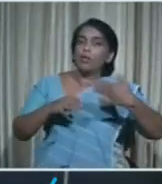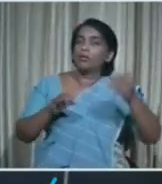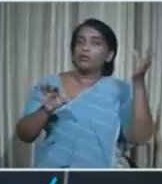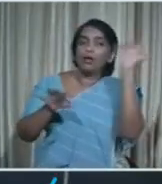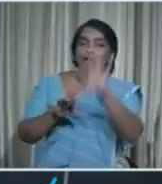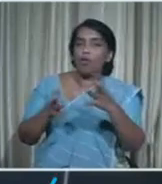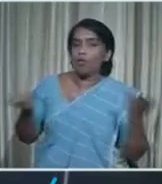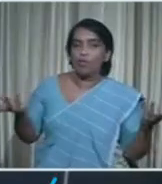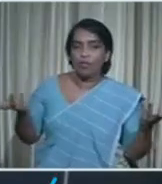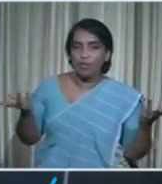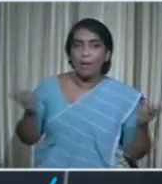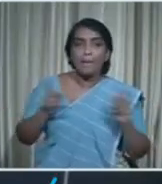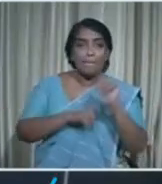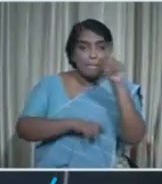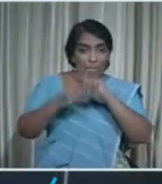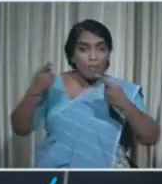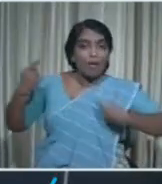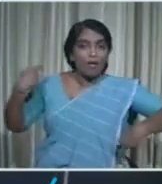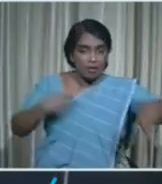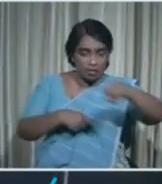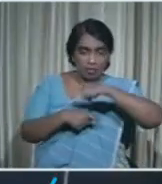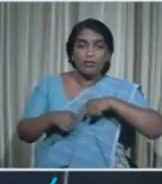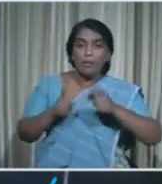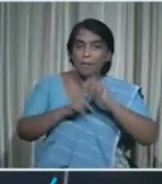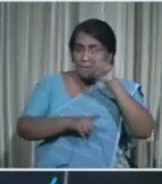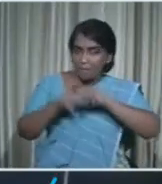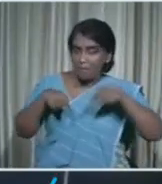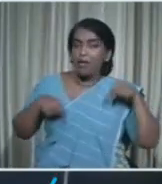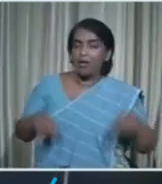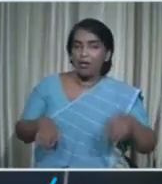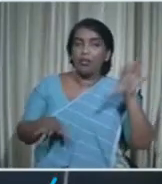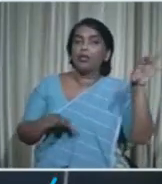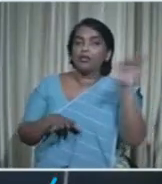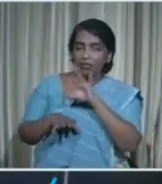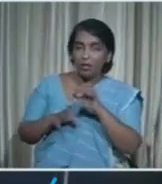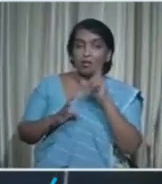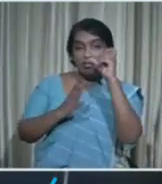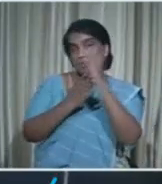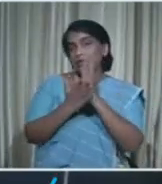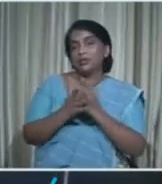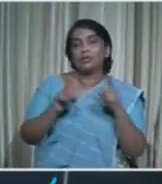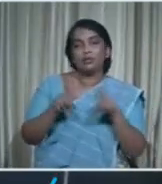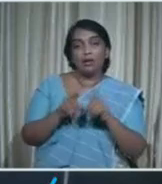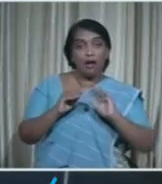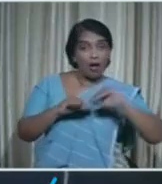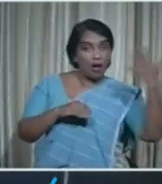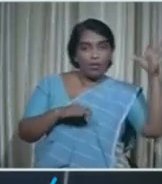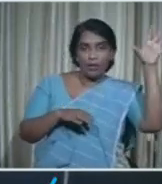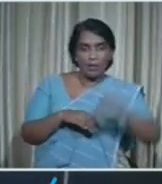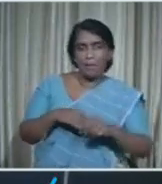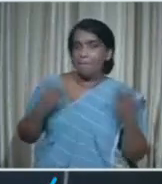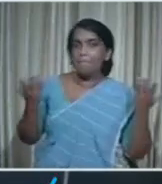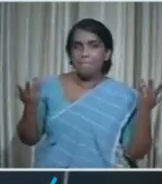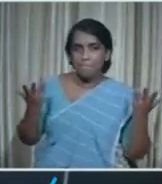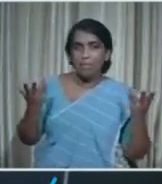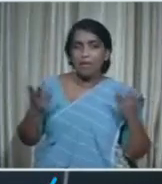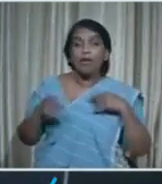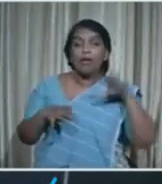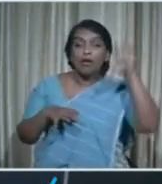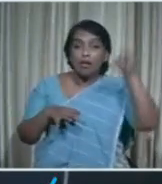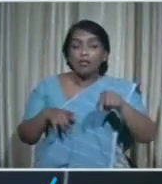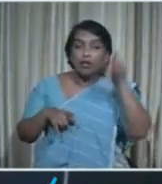වෙන්නේ මේ පාර්ලිමේන්තුවෙන්මයි මේ පාර්ලිමේන්තුවෙන්මයි කියලා කතා නාගතුමනි ව්‍යවස්ථානුකූලව එළියෙන් ගේන්න බෑ එහෙමනම් ඒ පත් වෙන එක්කලාට